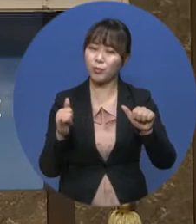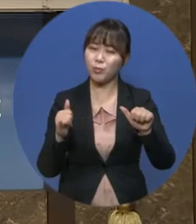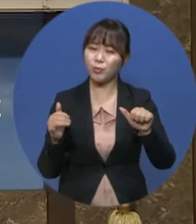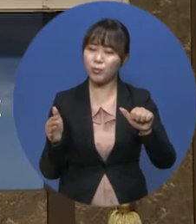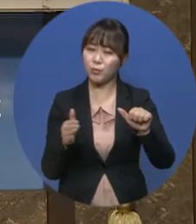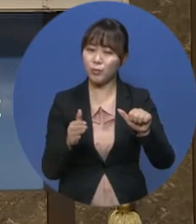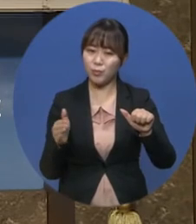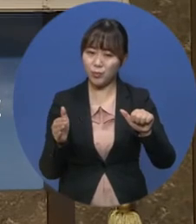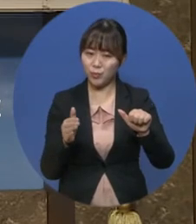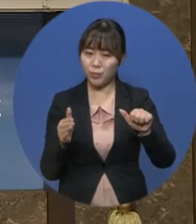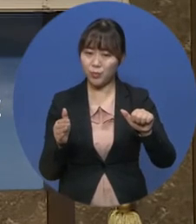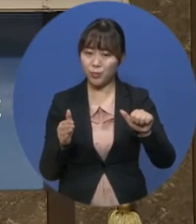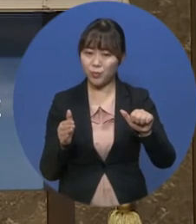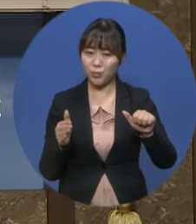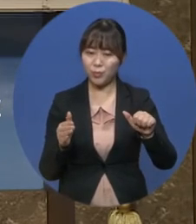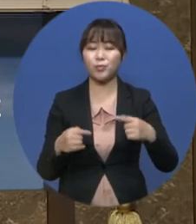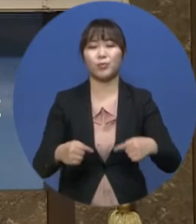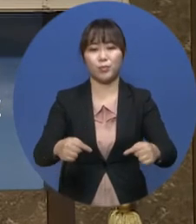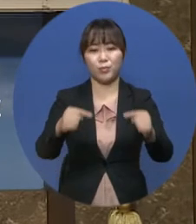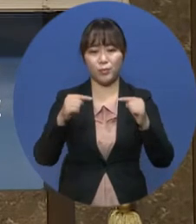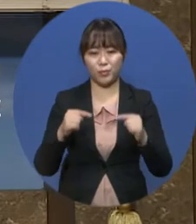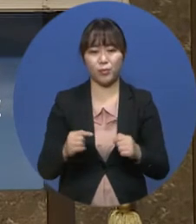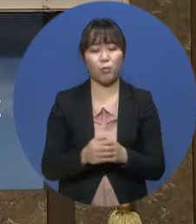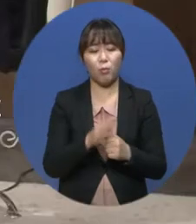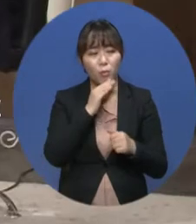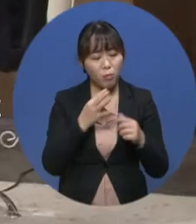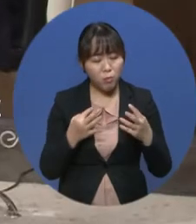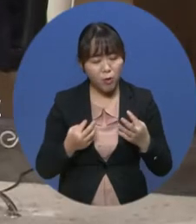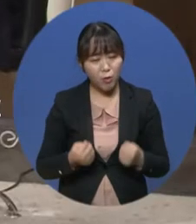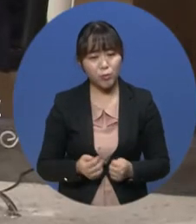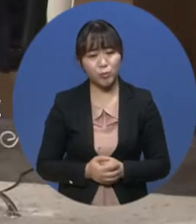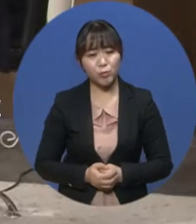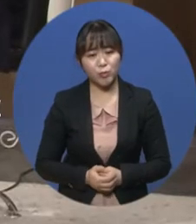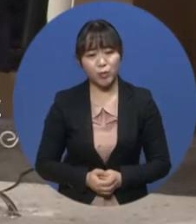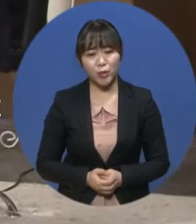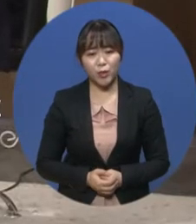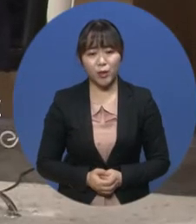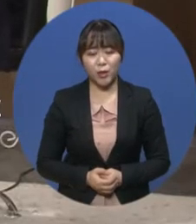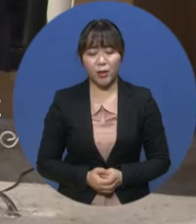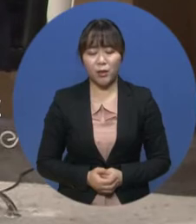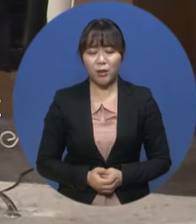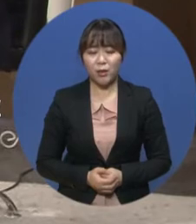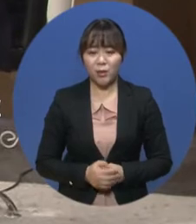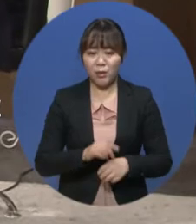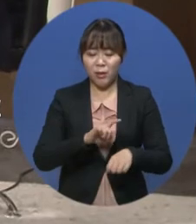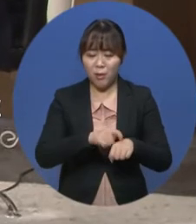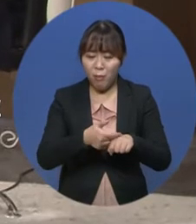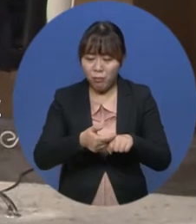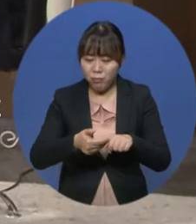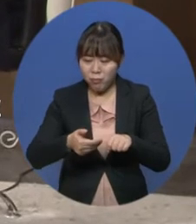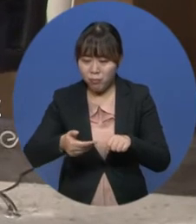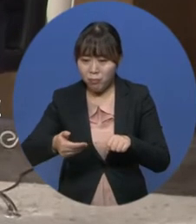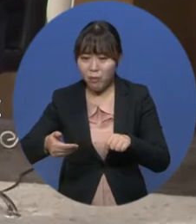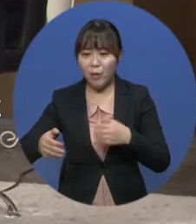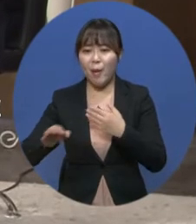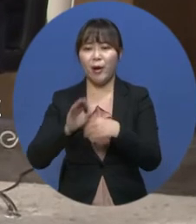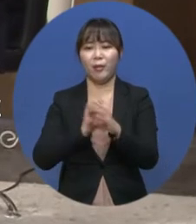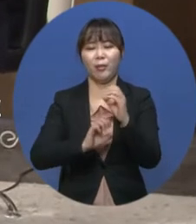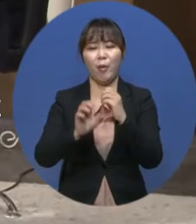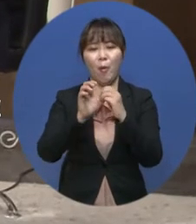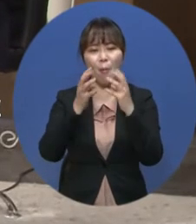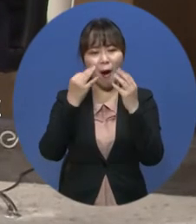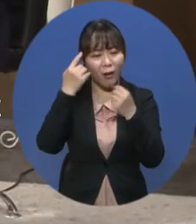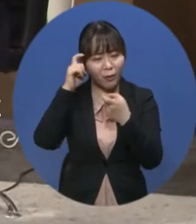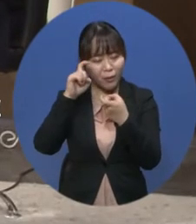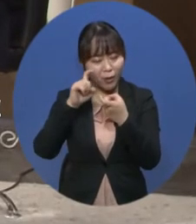5,000명 풍요 상황이 막 하며 를 했어요 예정인 아니에요 뭐 해가 갈수록 어어 아주 이렇게